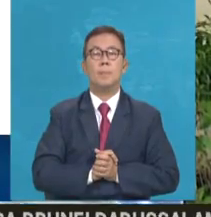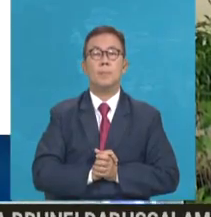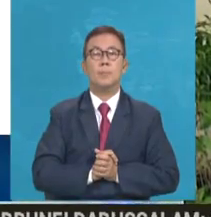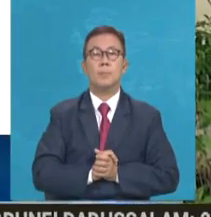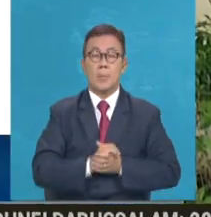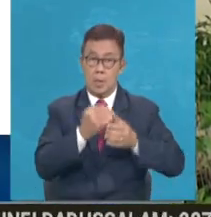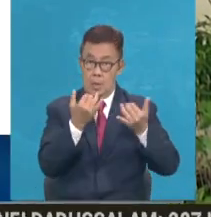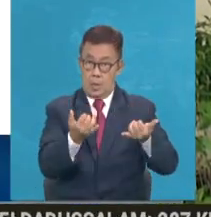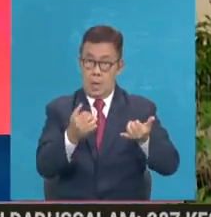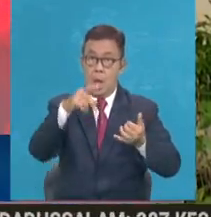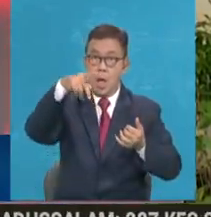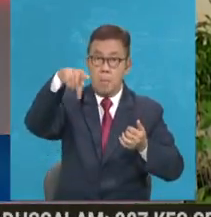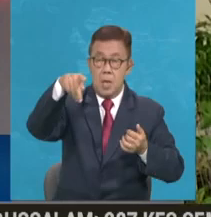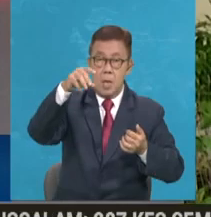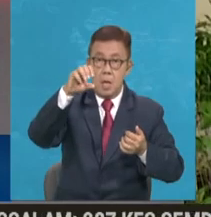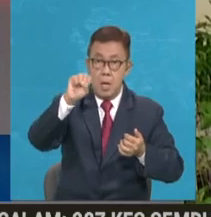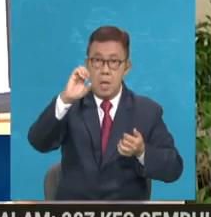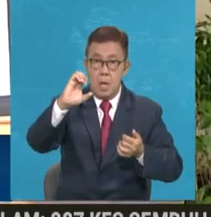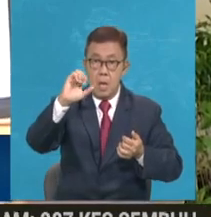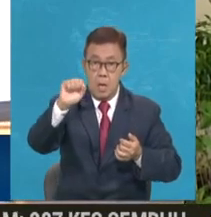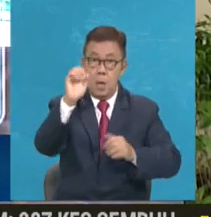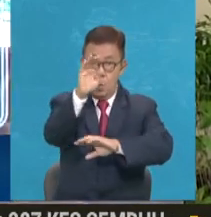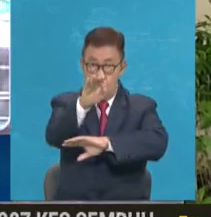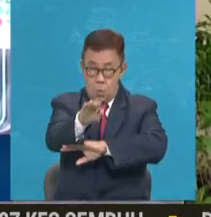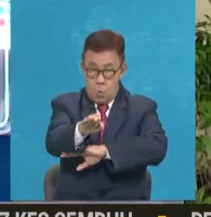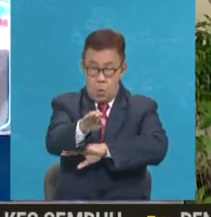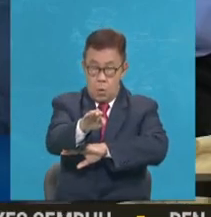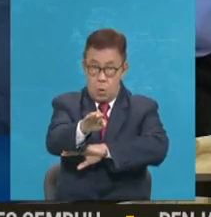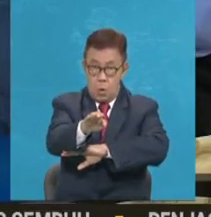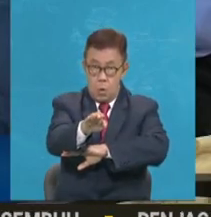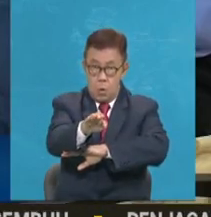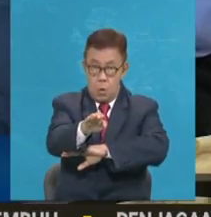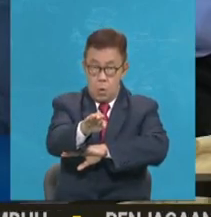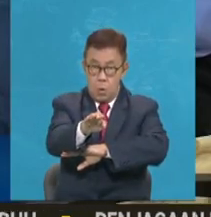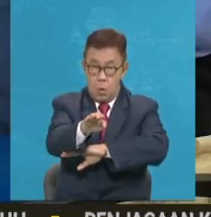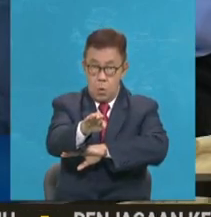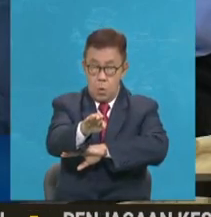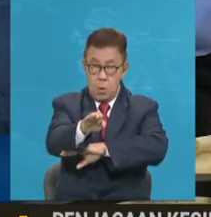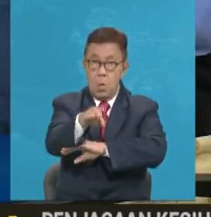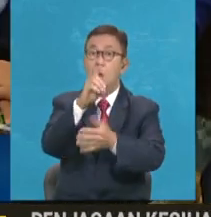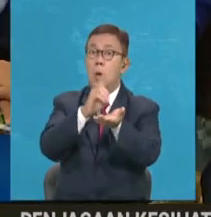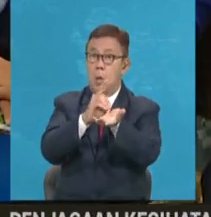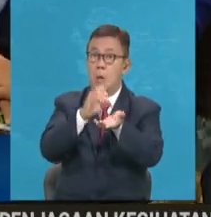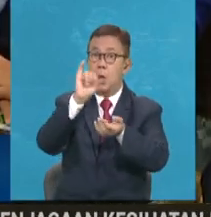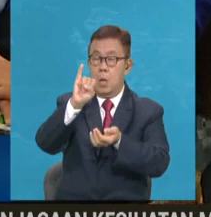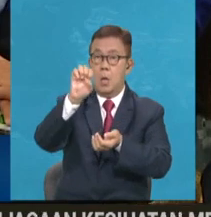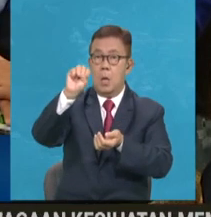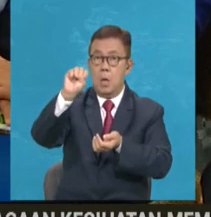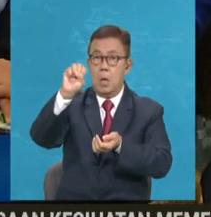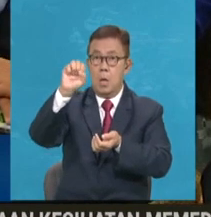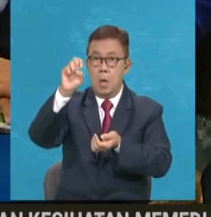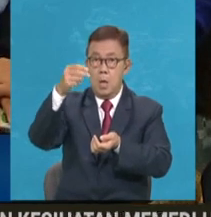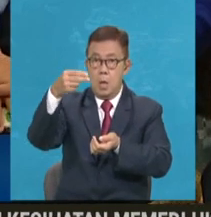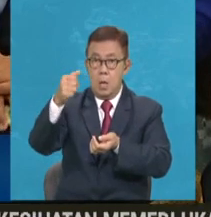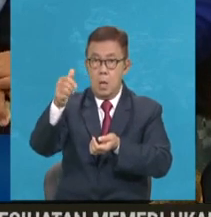pelancaran PSIS disempurnakan pedang tadi oleh yang berhormati Muhammad Isa bin Haji